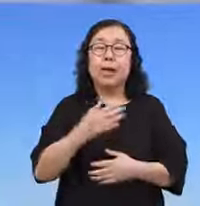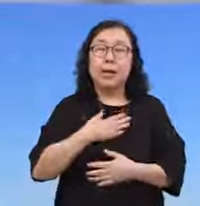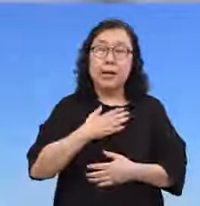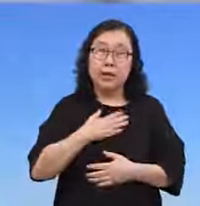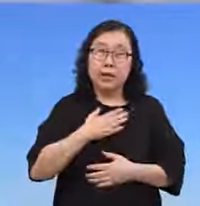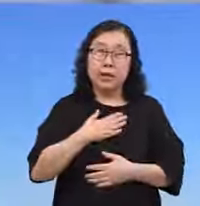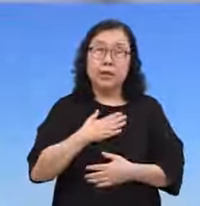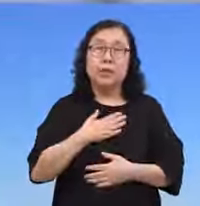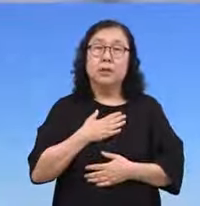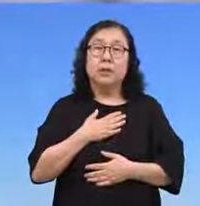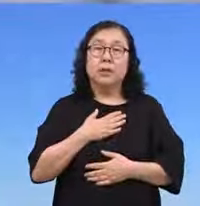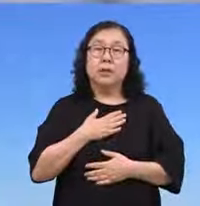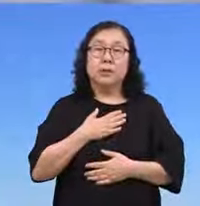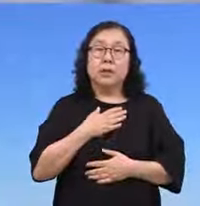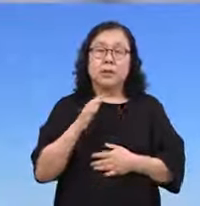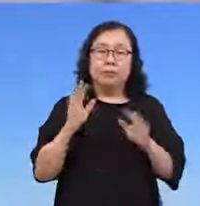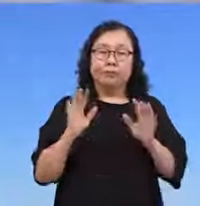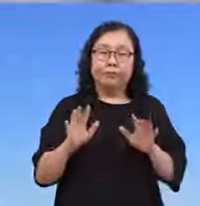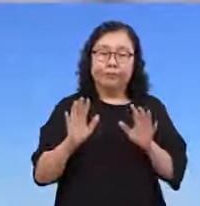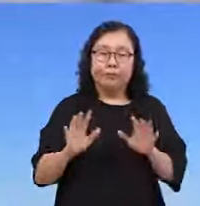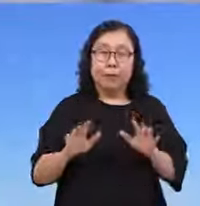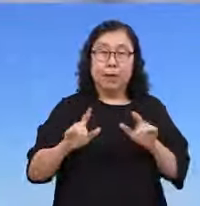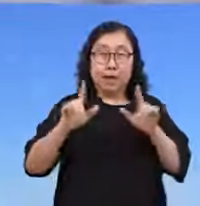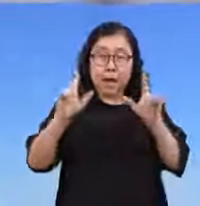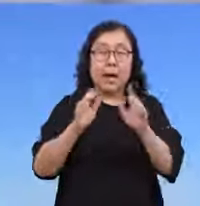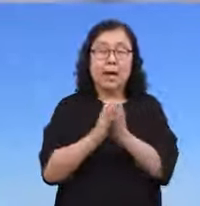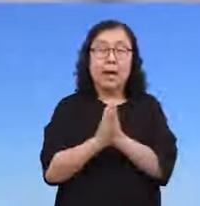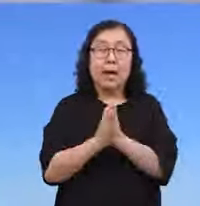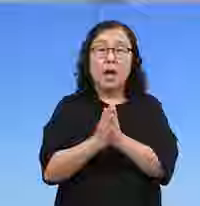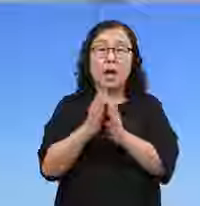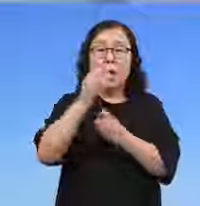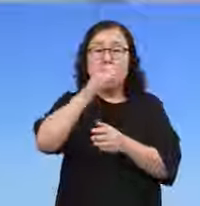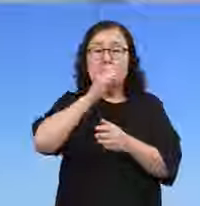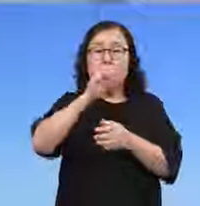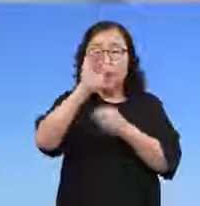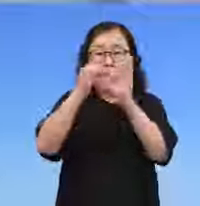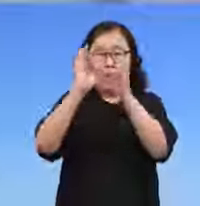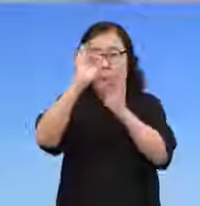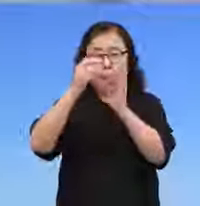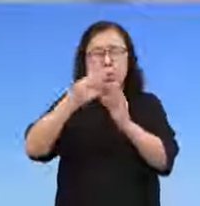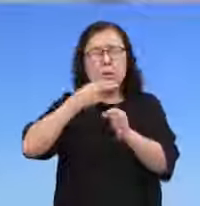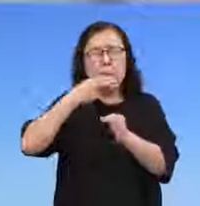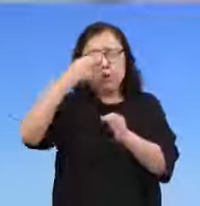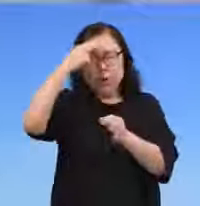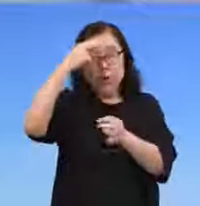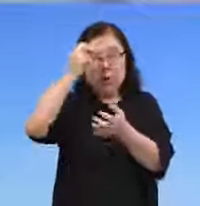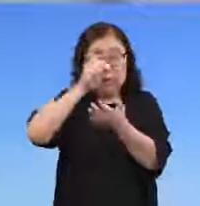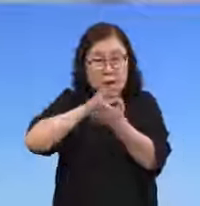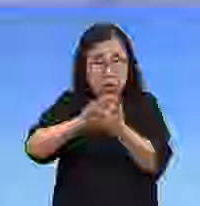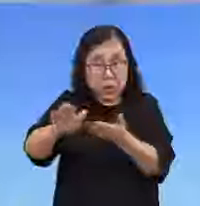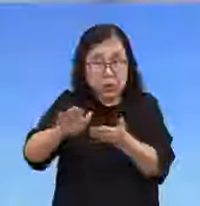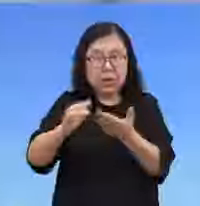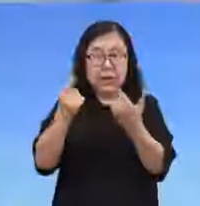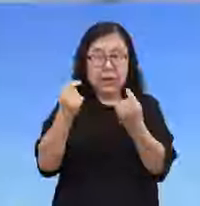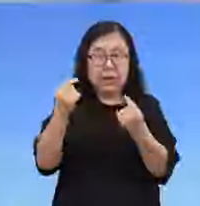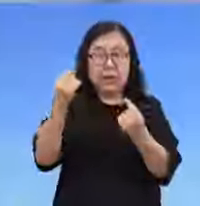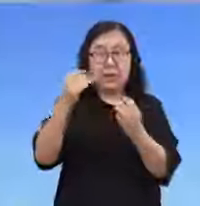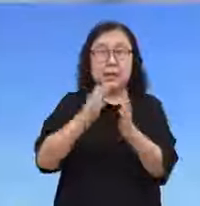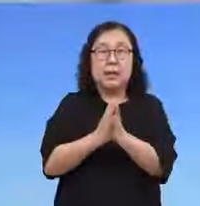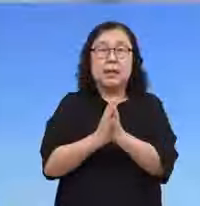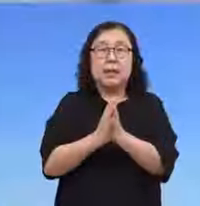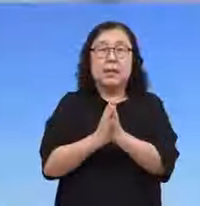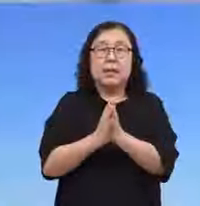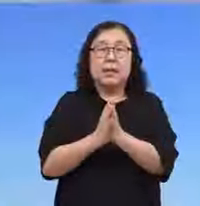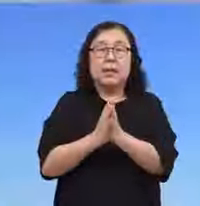이런 점에서 저는 오늘날 이 포도주가 떨어져 버린 그 가나 혼인 잔치집 같은 오늘 이 가슴 아픈